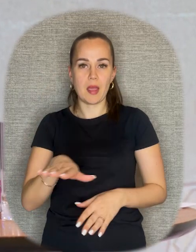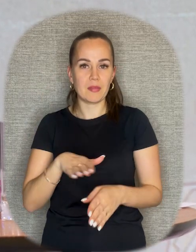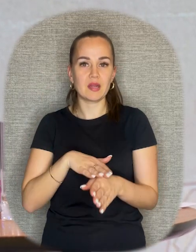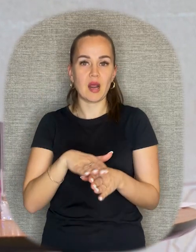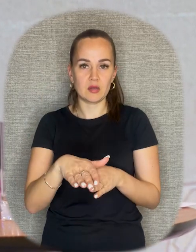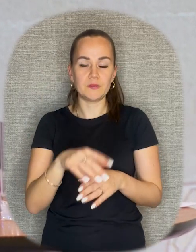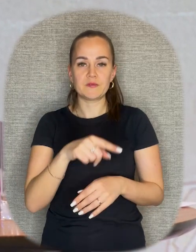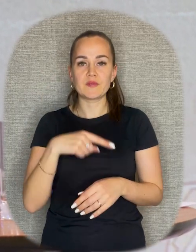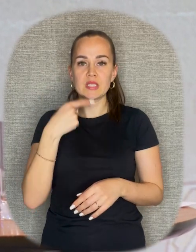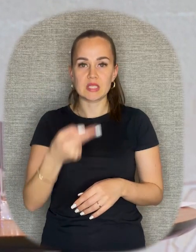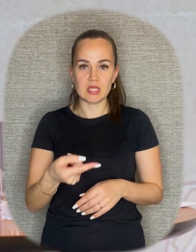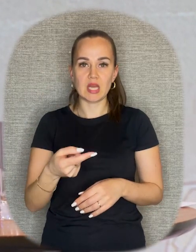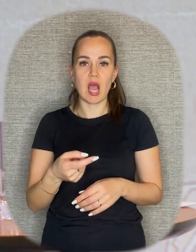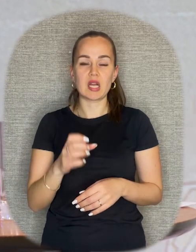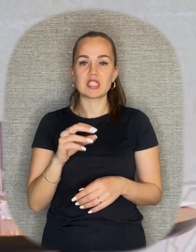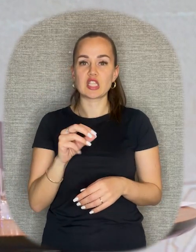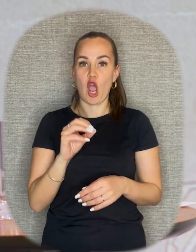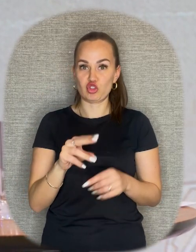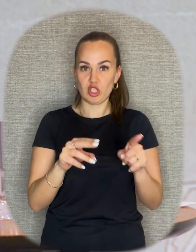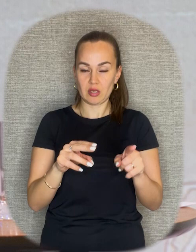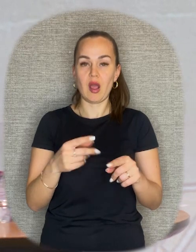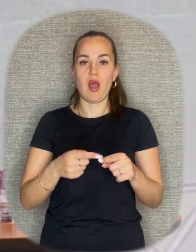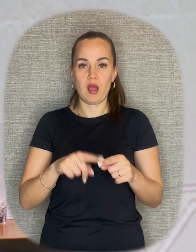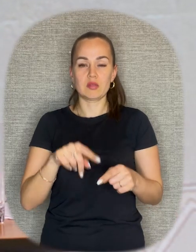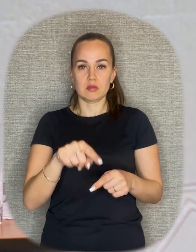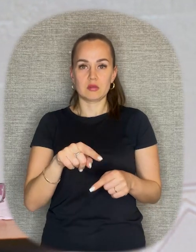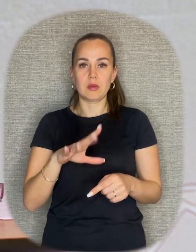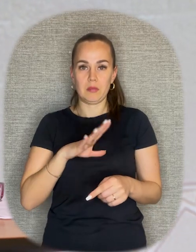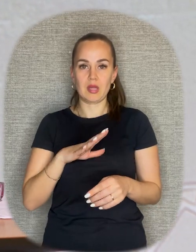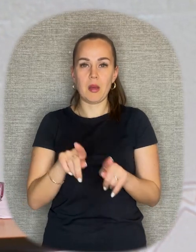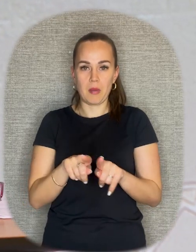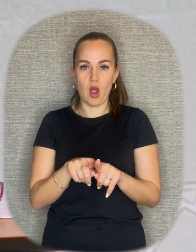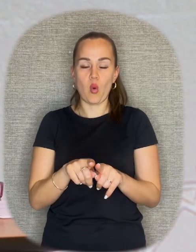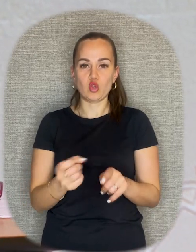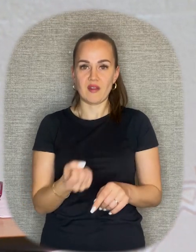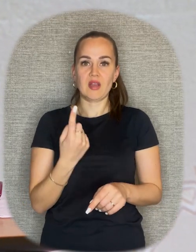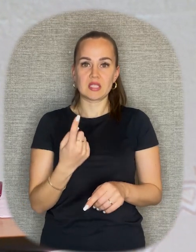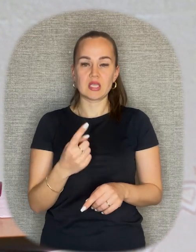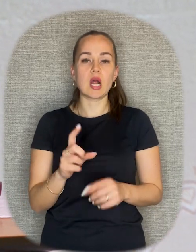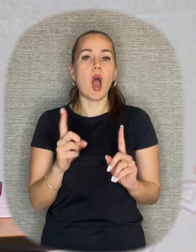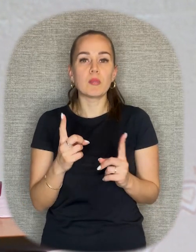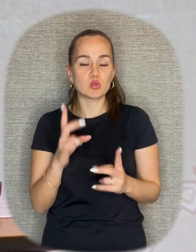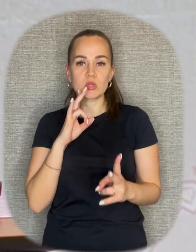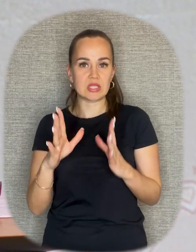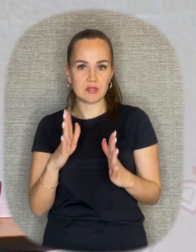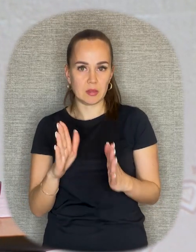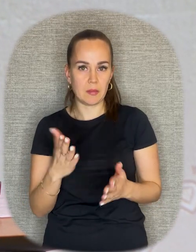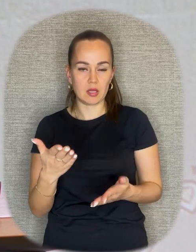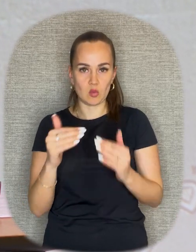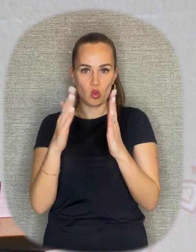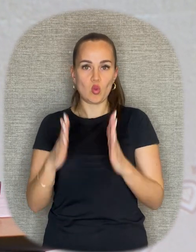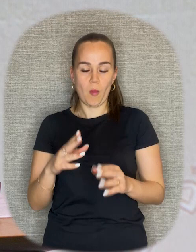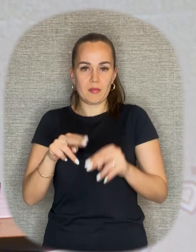Невский 68 с башней но он не был реализован Вы сказали Вот как раз Стачек проспект там это где-то что-то